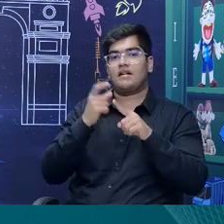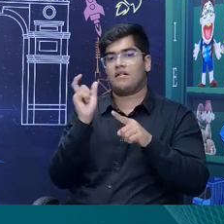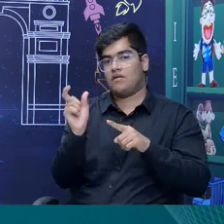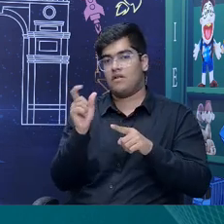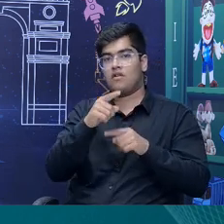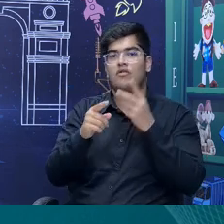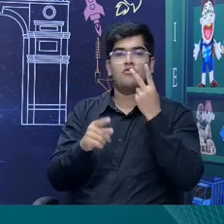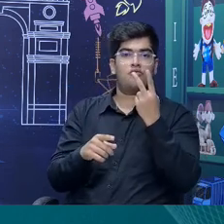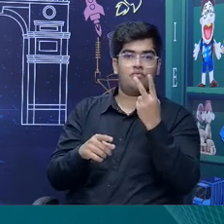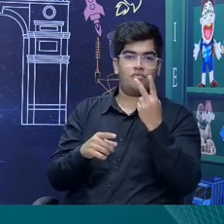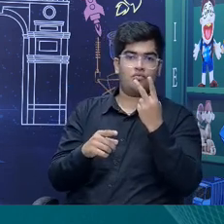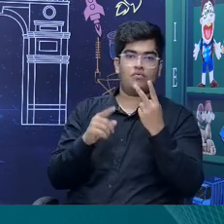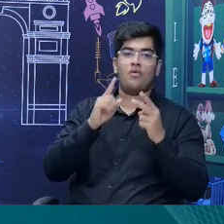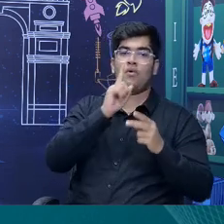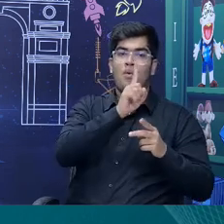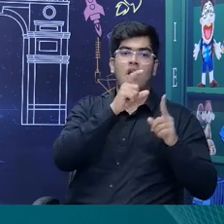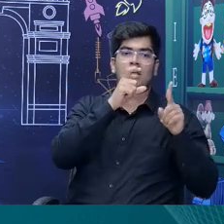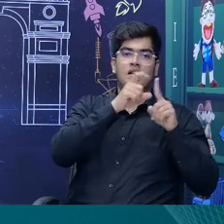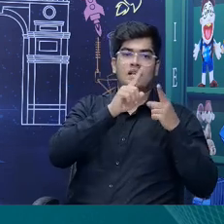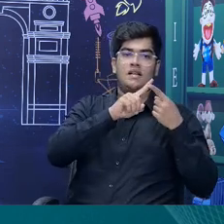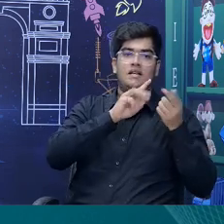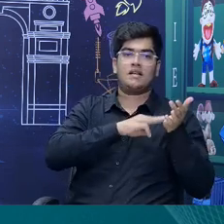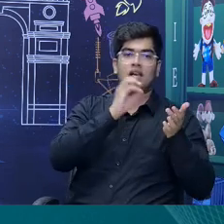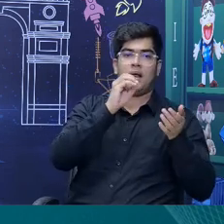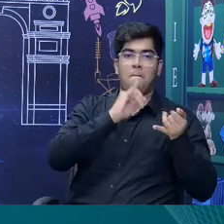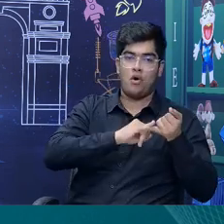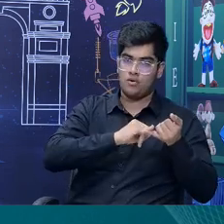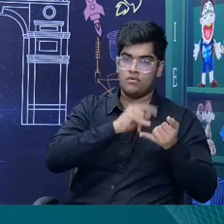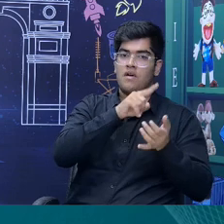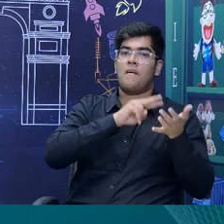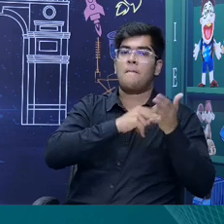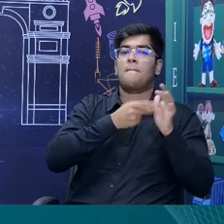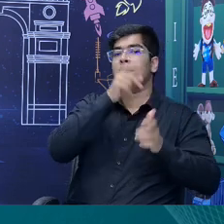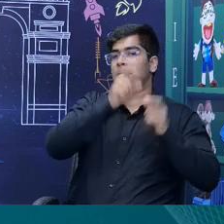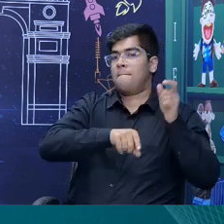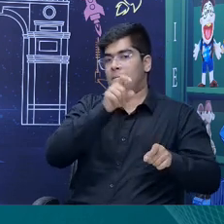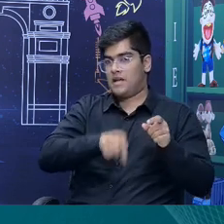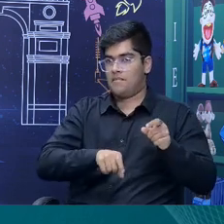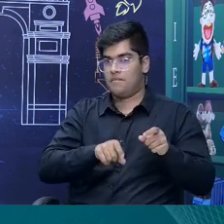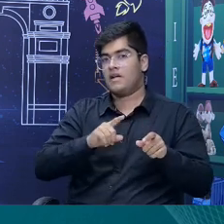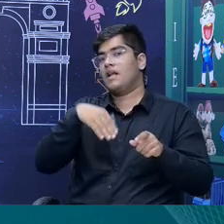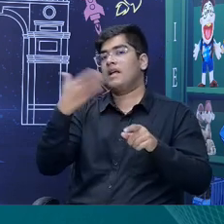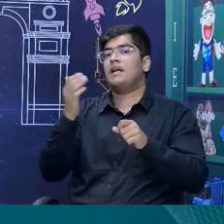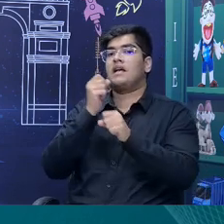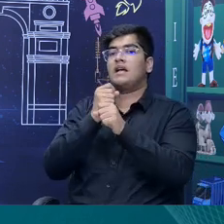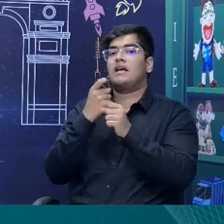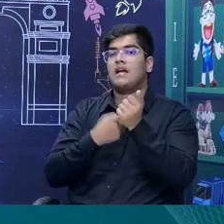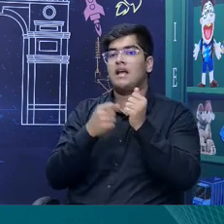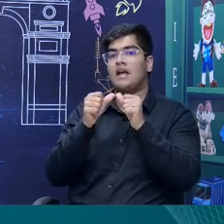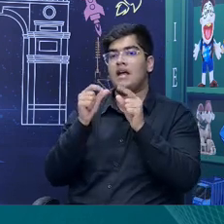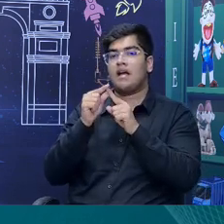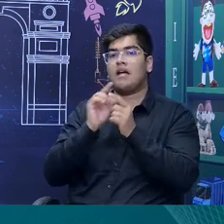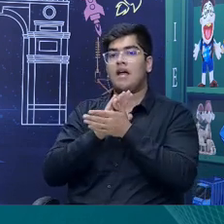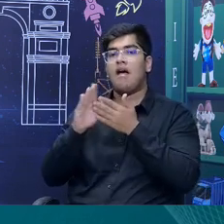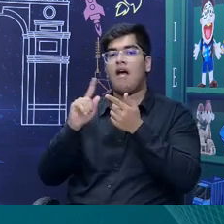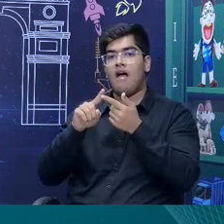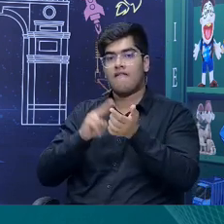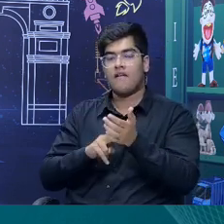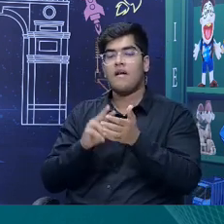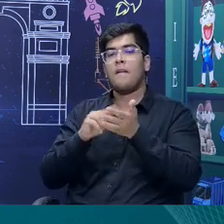ग्राफिक डेमोंस का मतलब होता है पीपल और ग्राफीन का मतलब होता है डिस्क्राइब सो इन शॉर्ट डेमोग्राफी